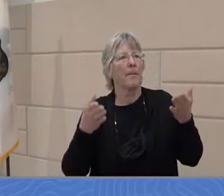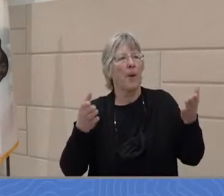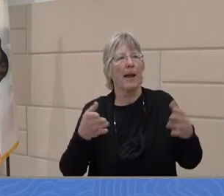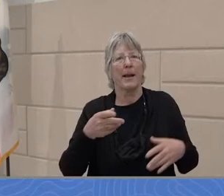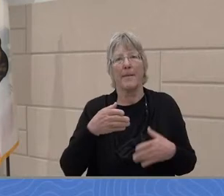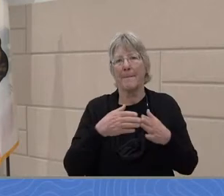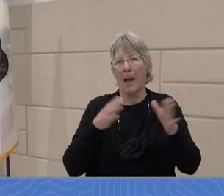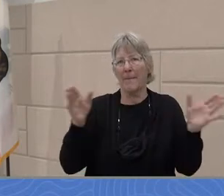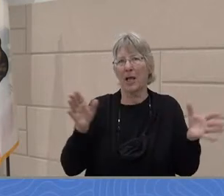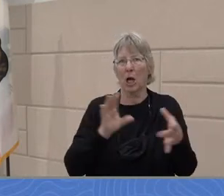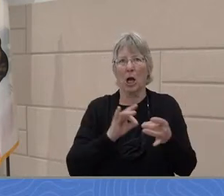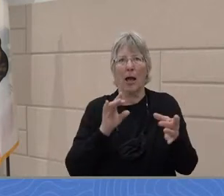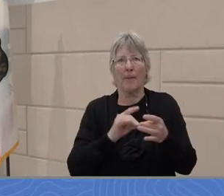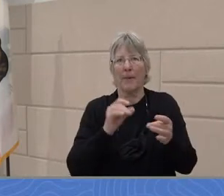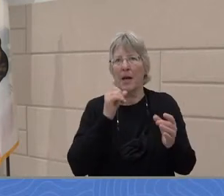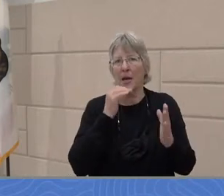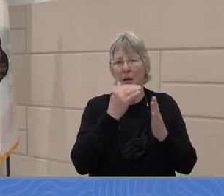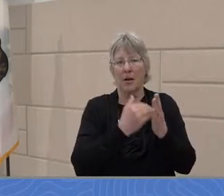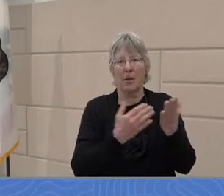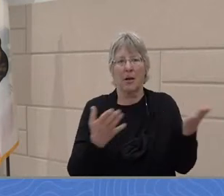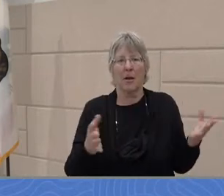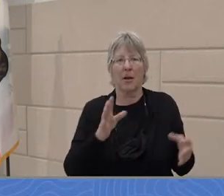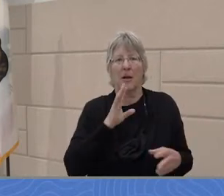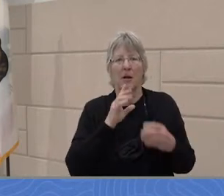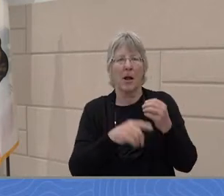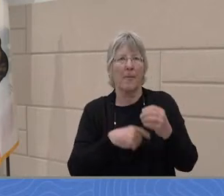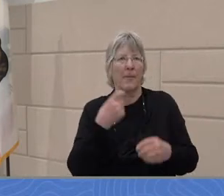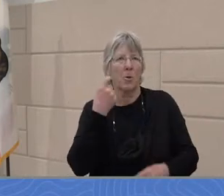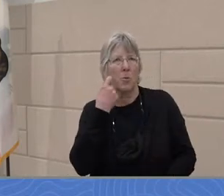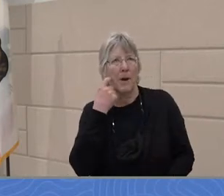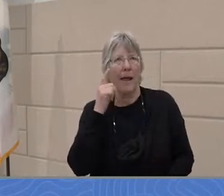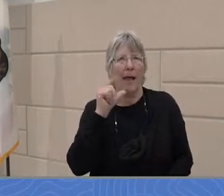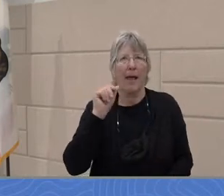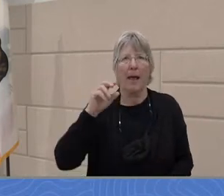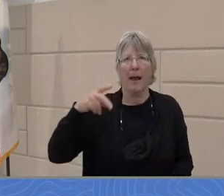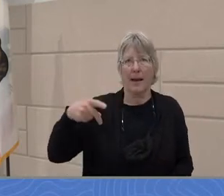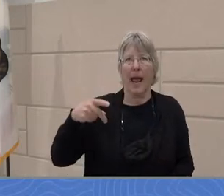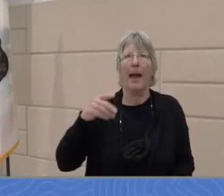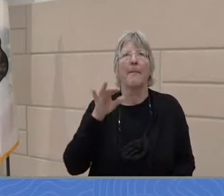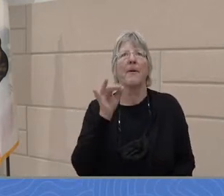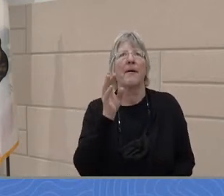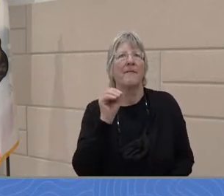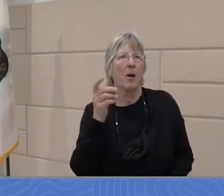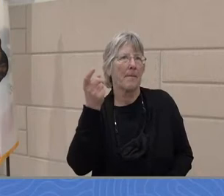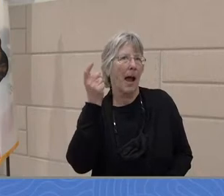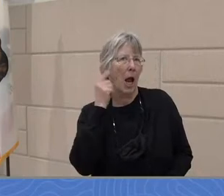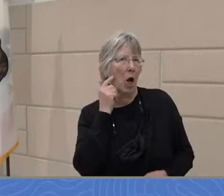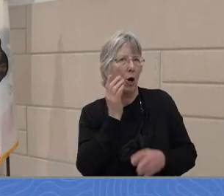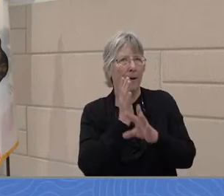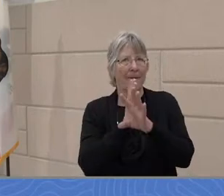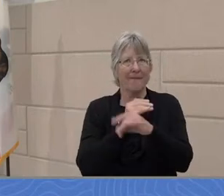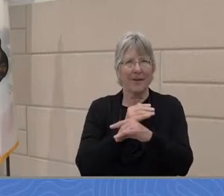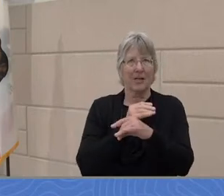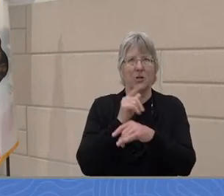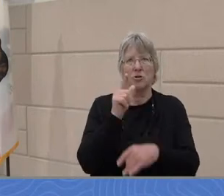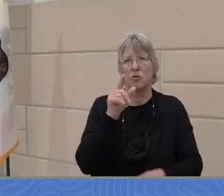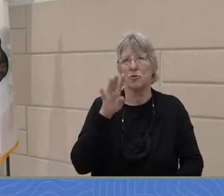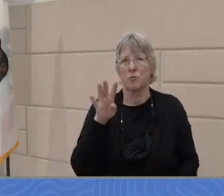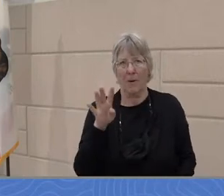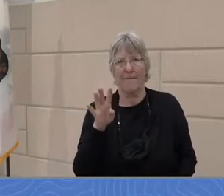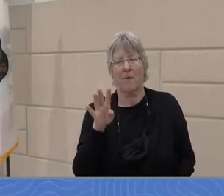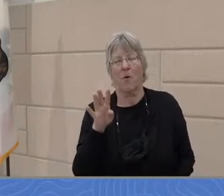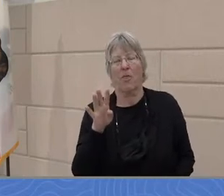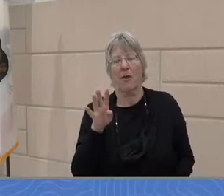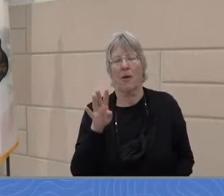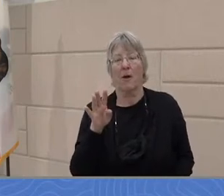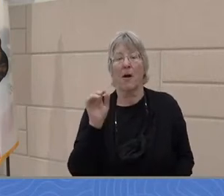รอในเยปีจำนวนมวยขยมบานจ้องในใจปีจำนวนในกรรมปฏิอัลคาบได้บานประรุปลาเราค